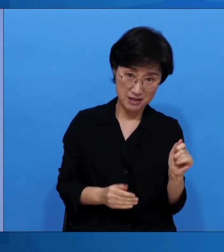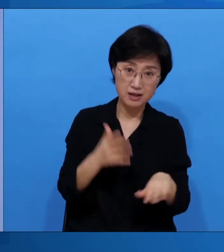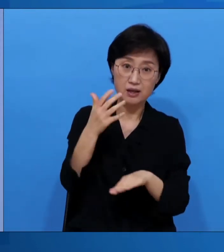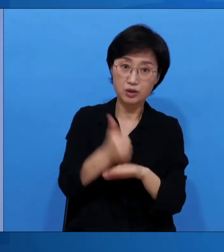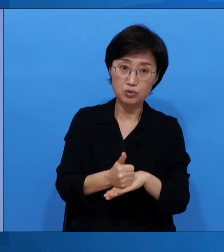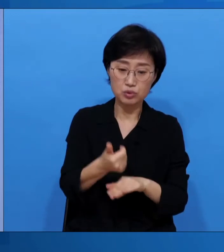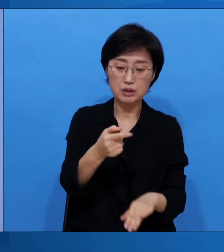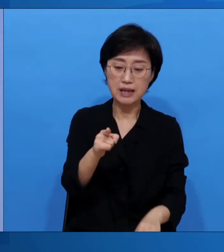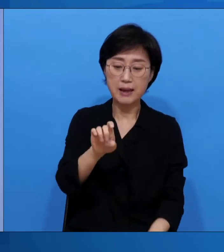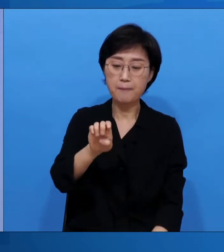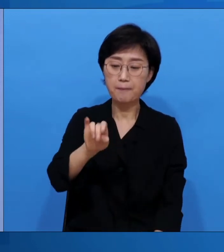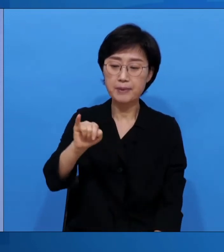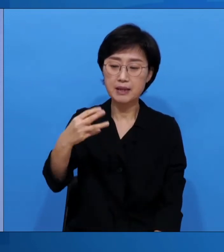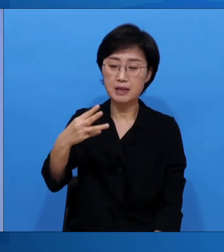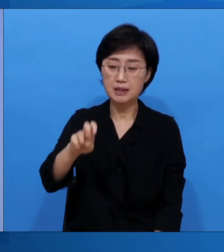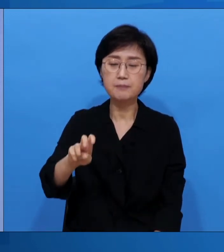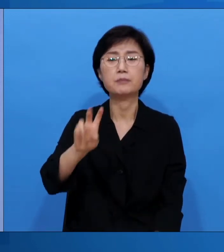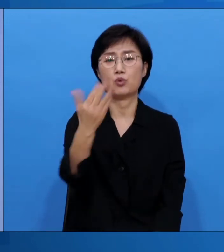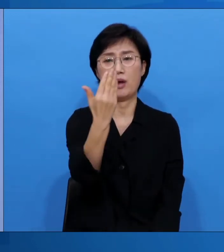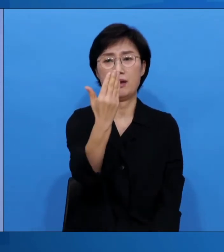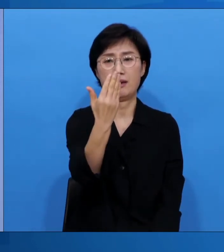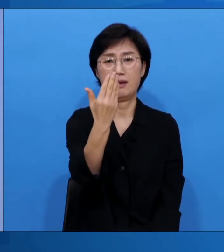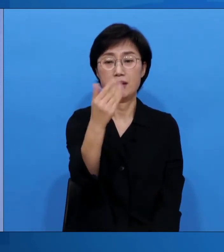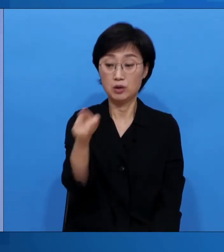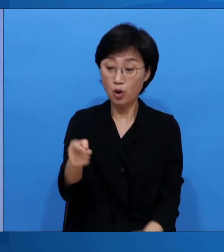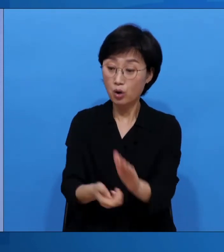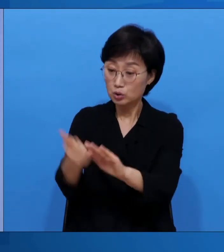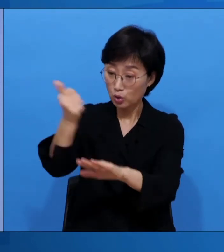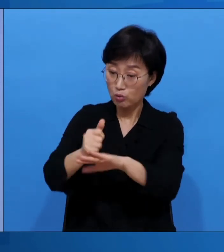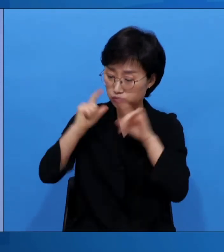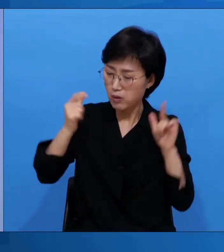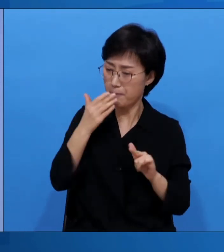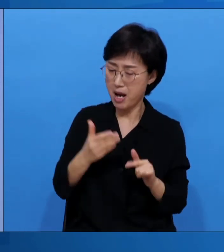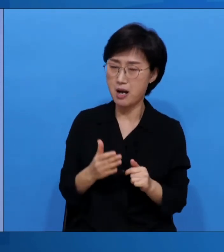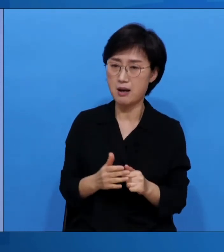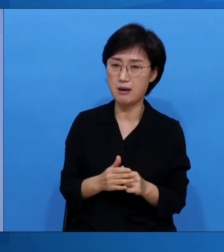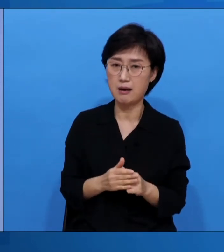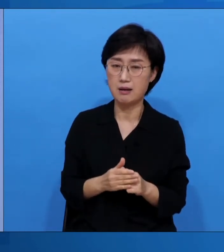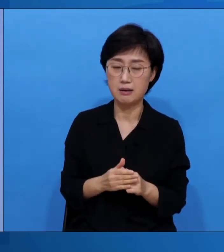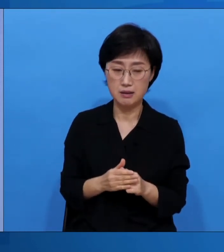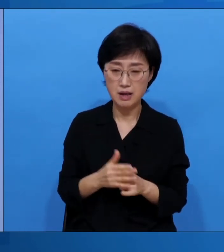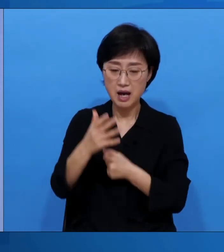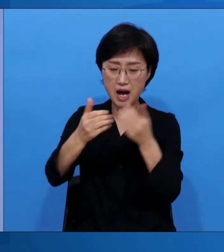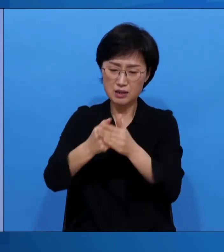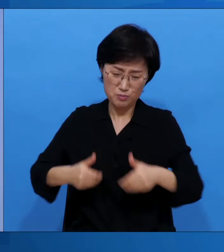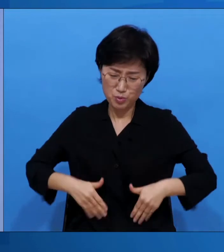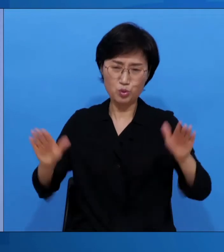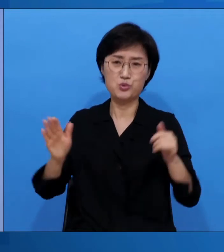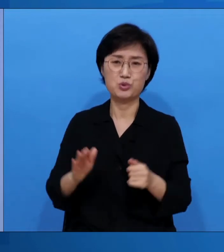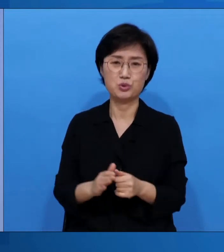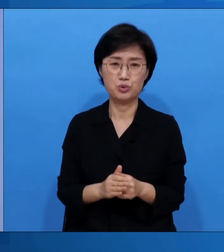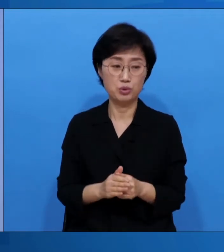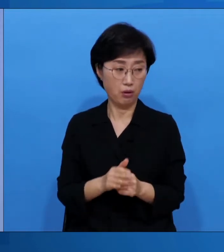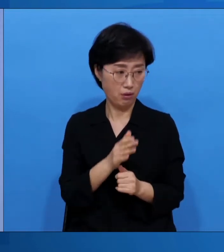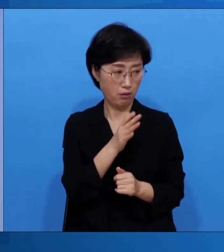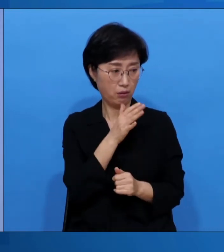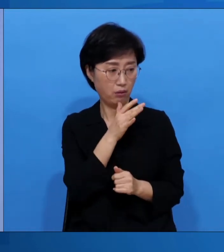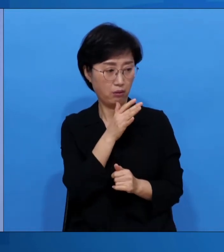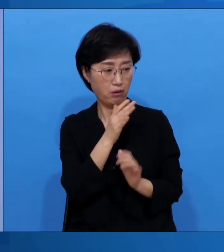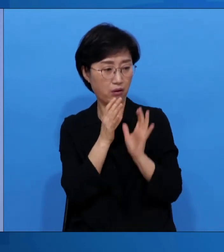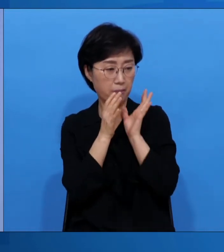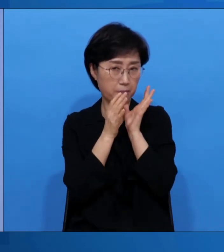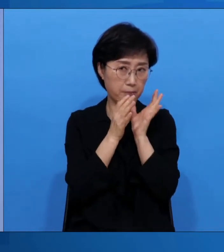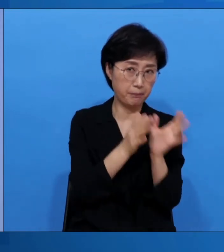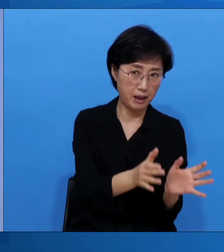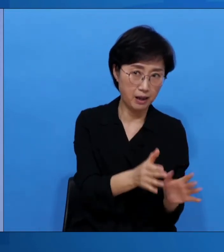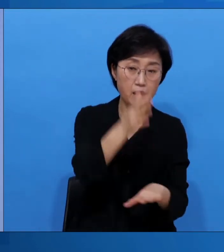Nephilim, 성공해야 돼. you have to succeed. 얼마나 좋은 말들입니까? These are such great words. 하나님 없이. Without 이래서 이 God. 바벨탑 무너져 버린 겁니다. And that's why we